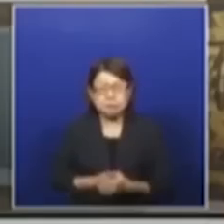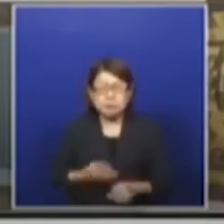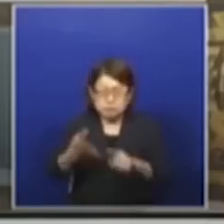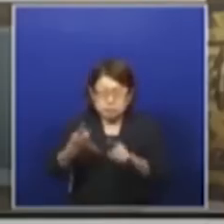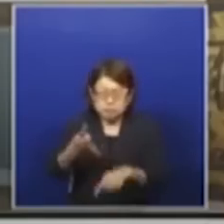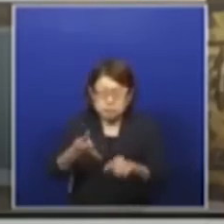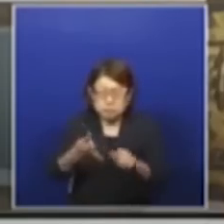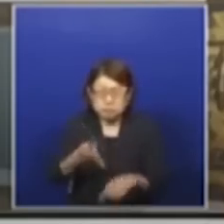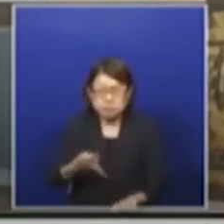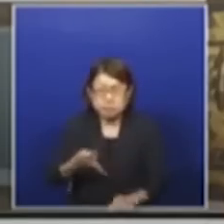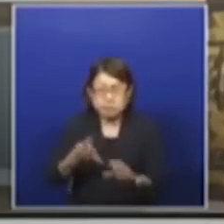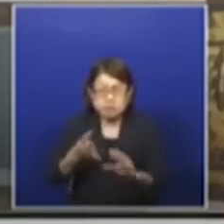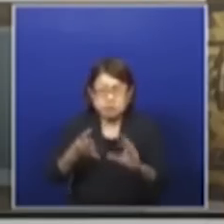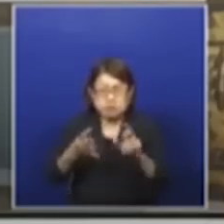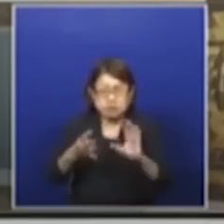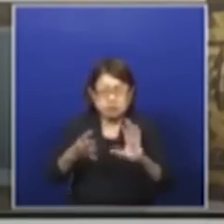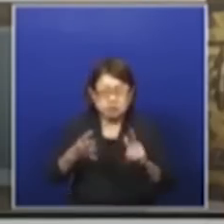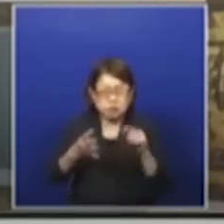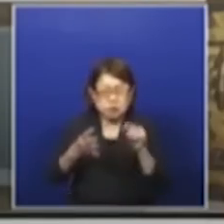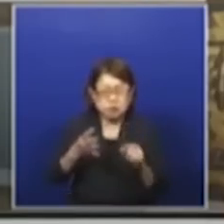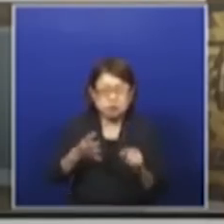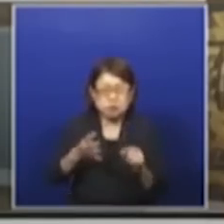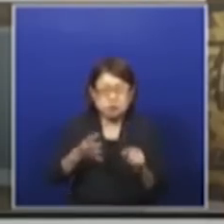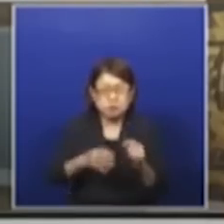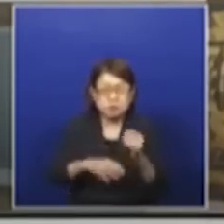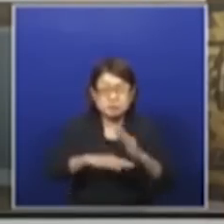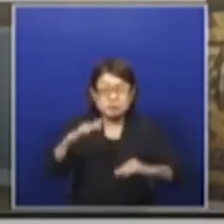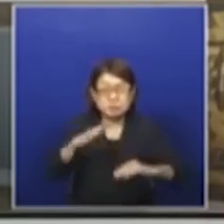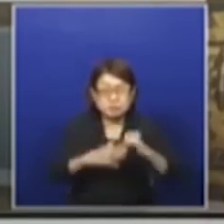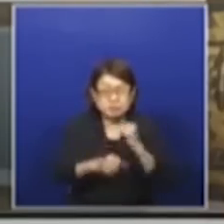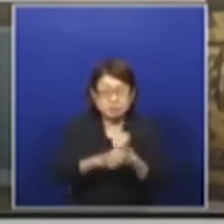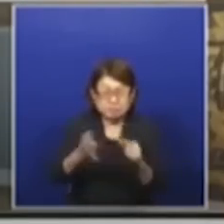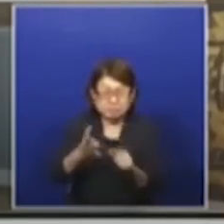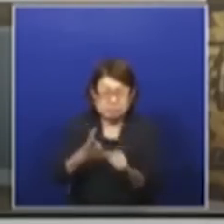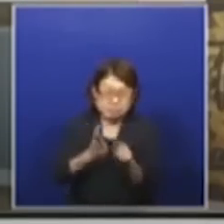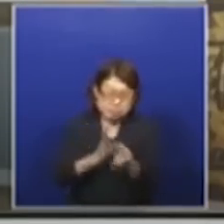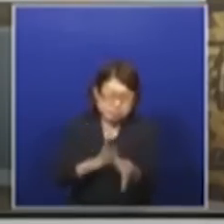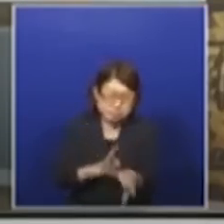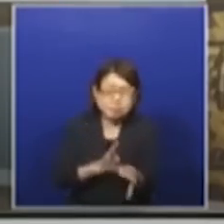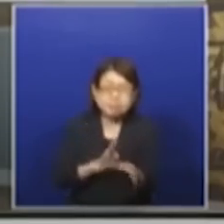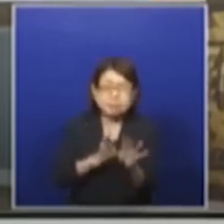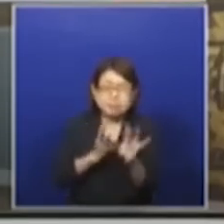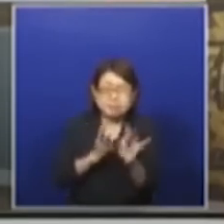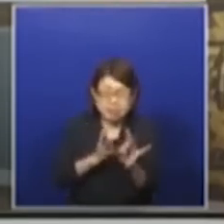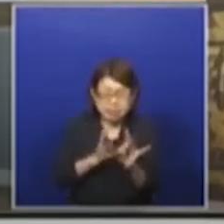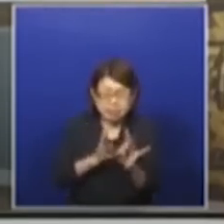และสุดท้ายครับเครือชอการช่างมี8ตราสารหนี้จาก2บริษัทมูลค่า